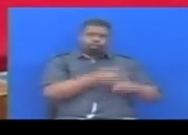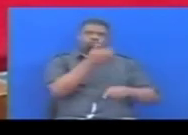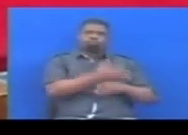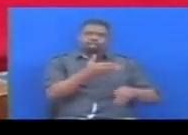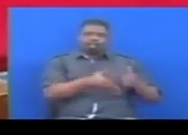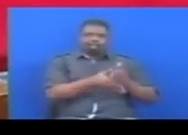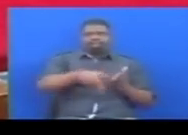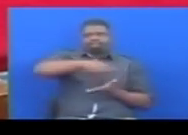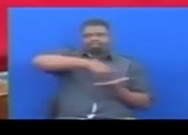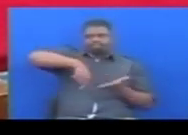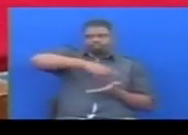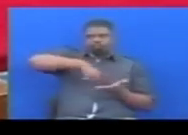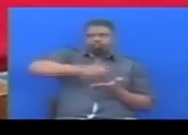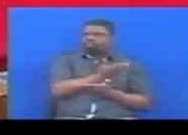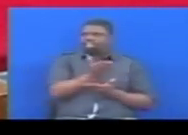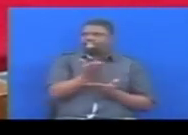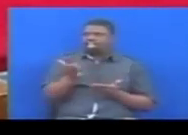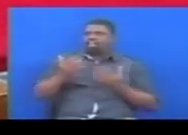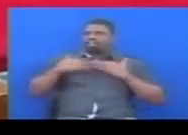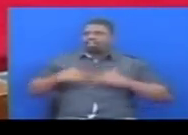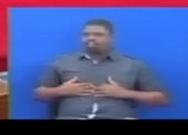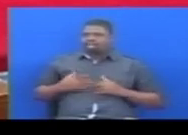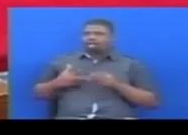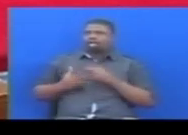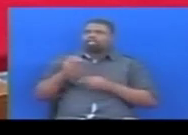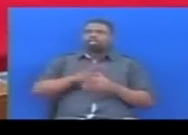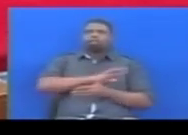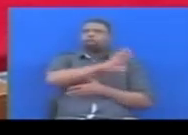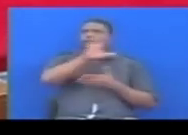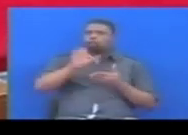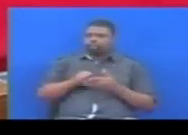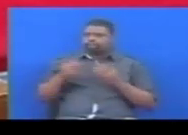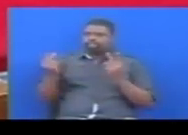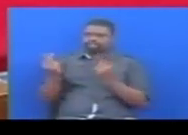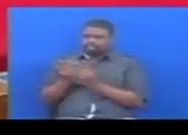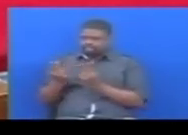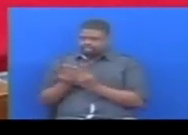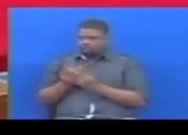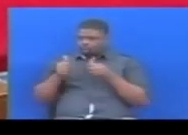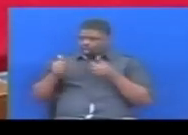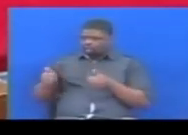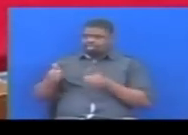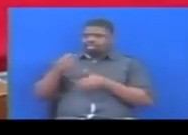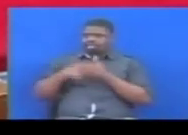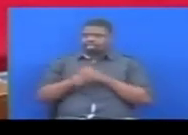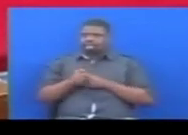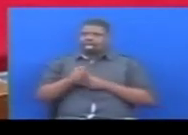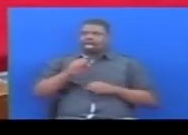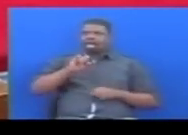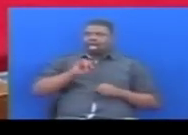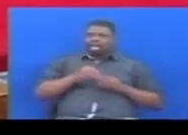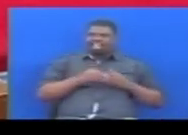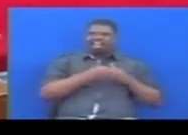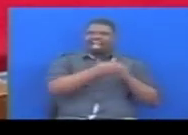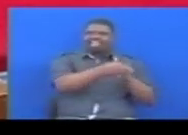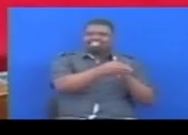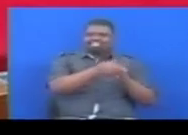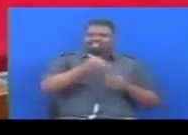katika kata zetu zote kwa kadri bajeti itakavyokuwa inaruhusu, kama ambavyo tumeahidi kwenye ilani ya CCM, tunaenda